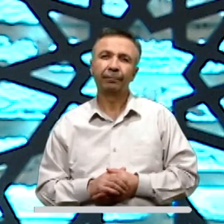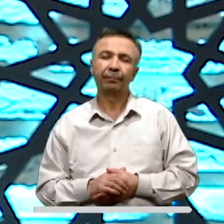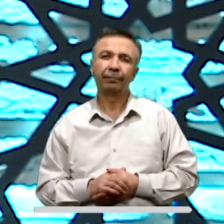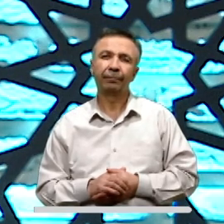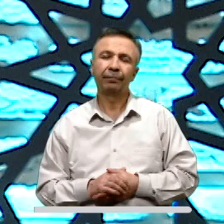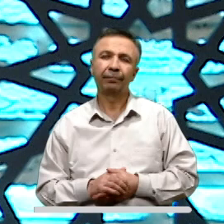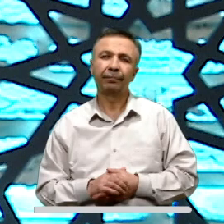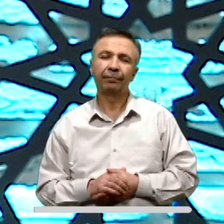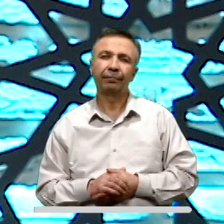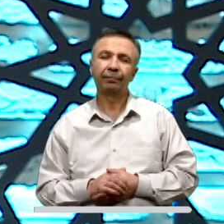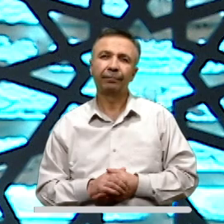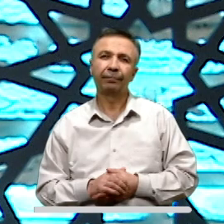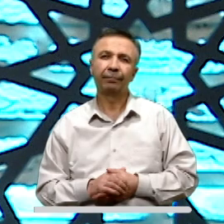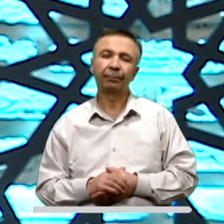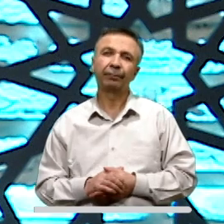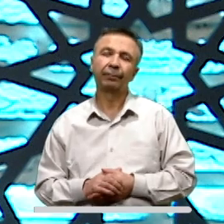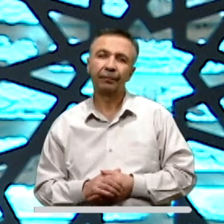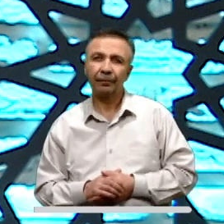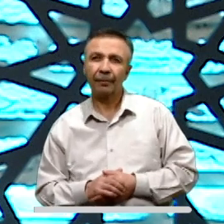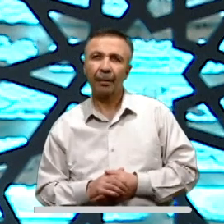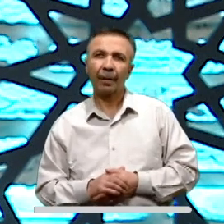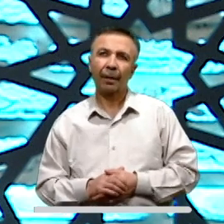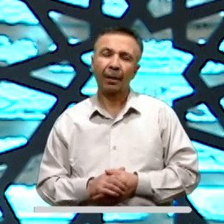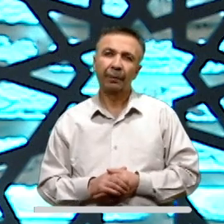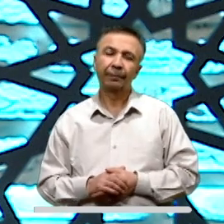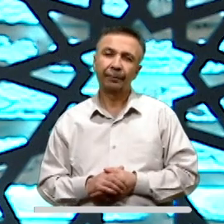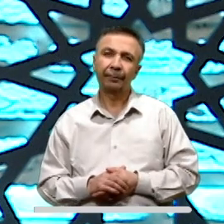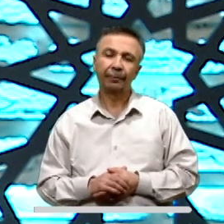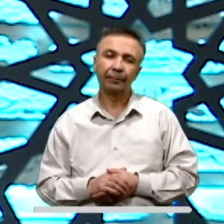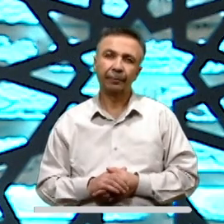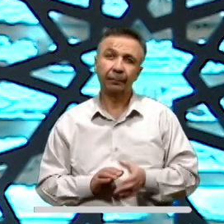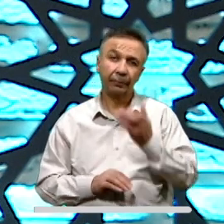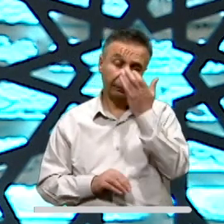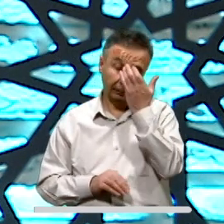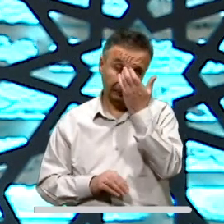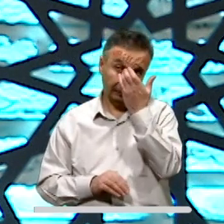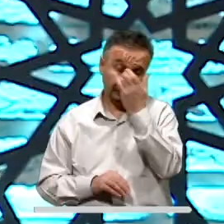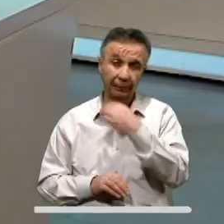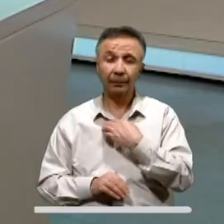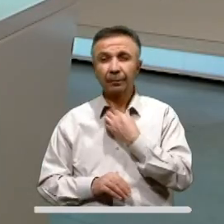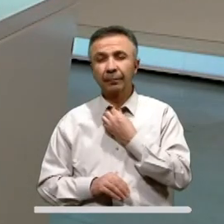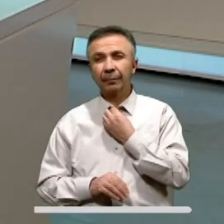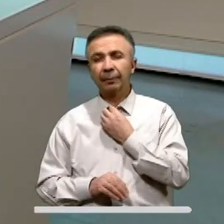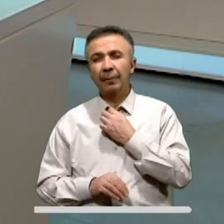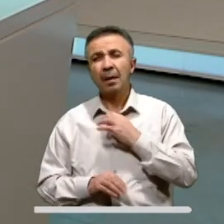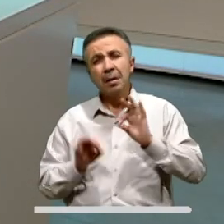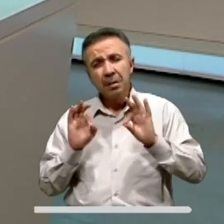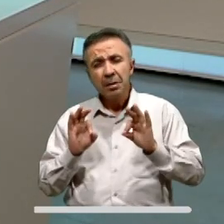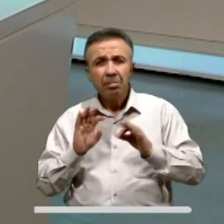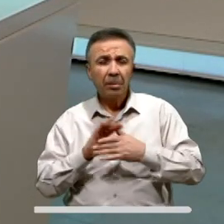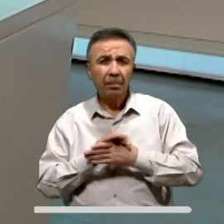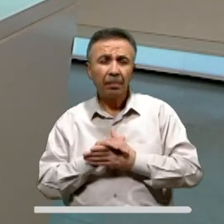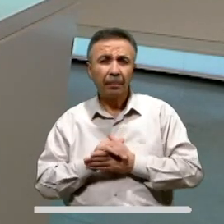üzere tüm apartmandaki komşularınıza ve İzmir'e selam olsun. Hayırlı akşamlar. Ne dersiniz hocam? Şimdi